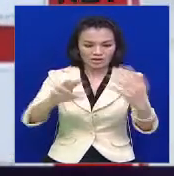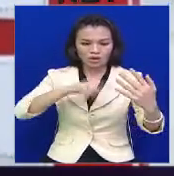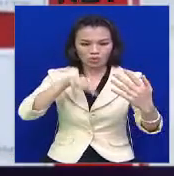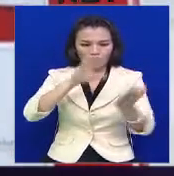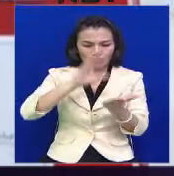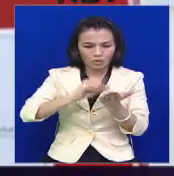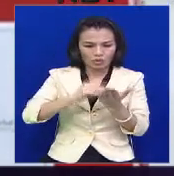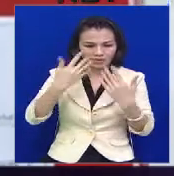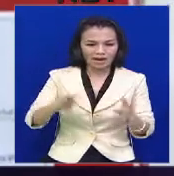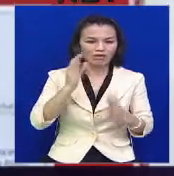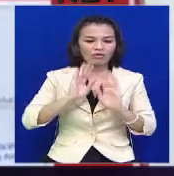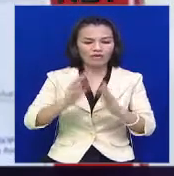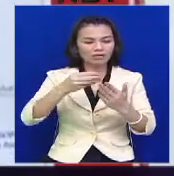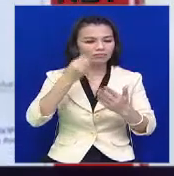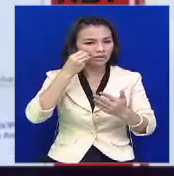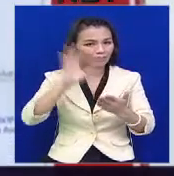ต่อ